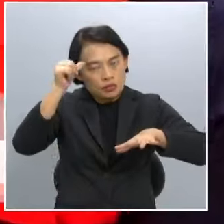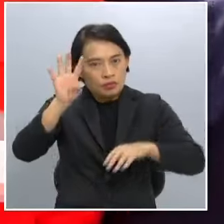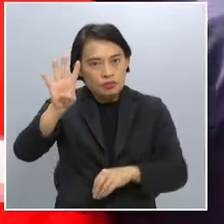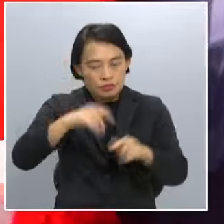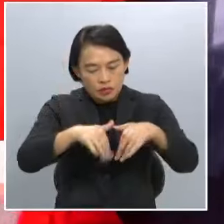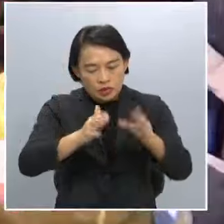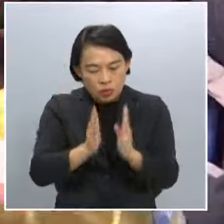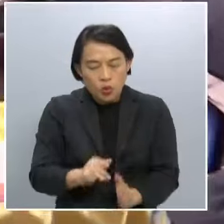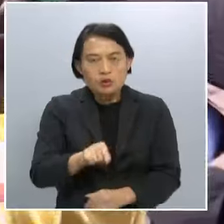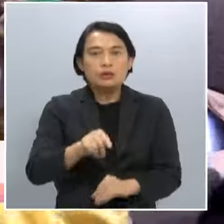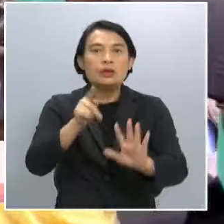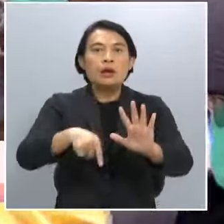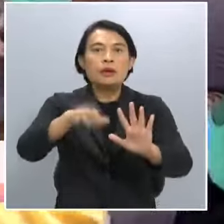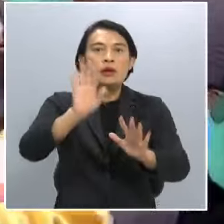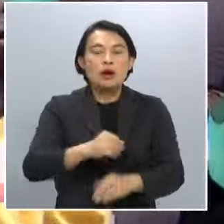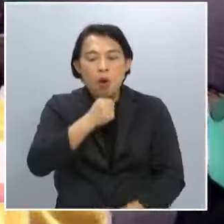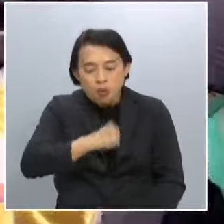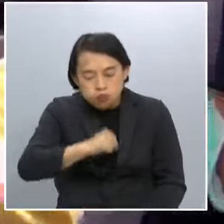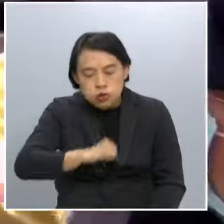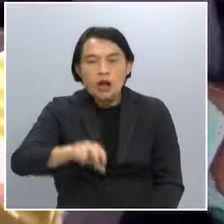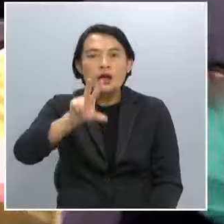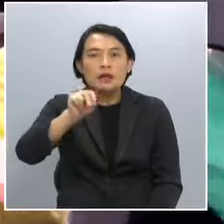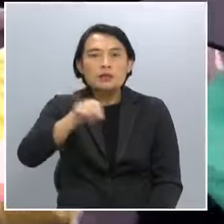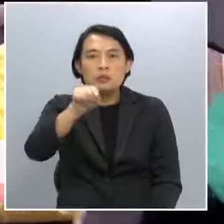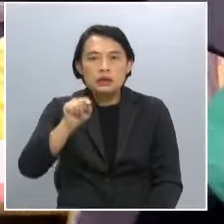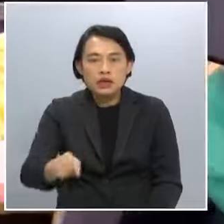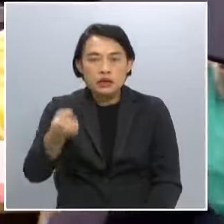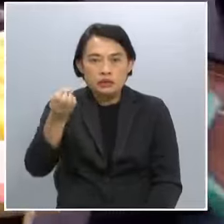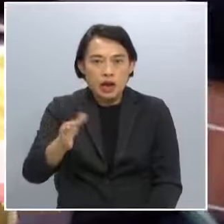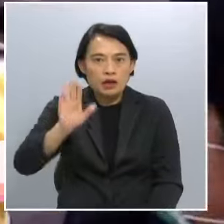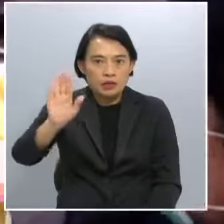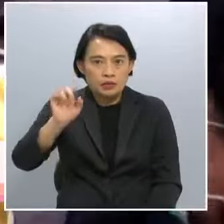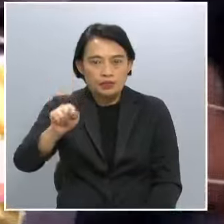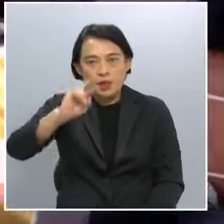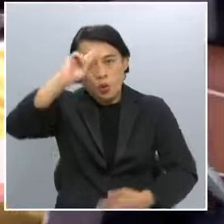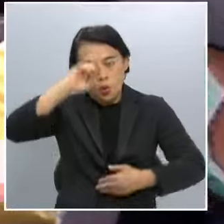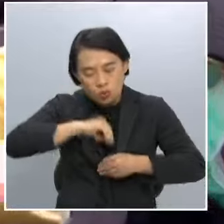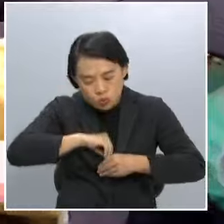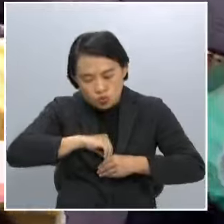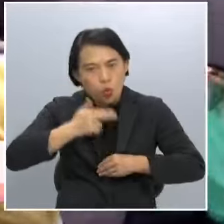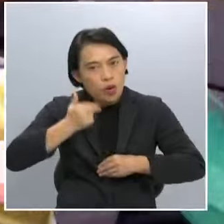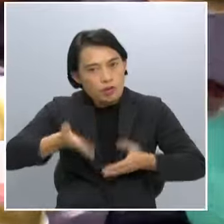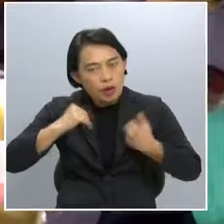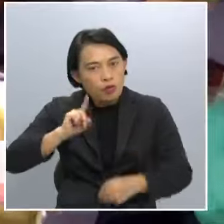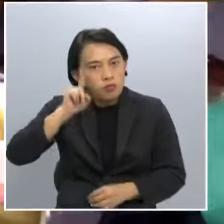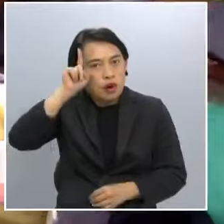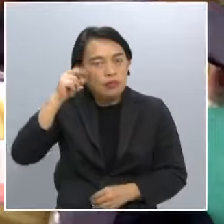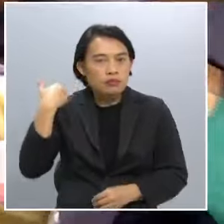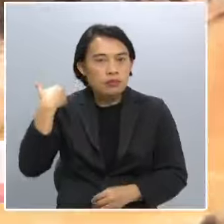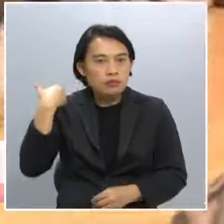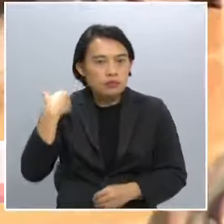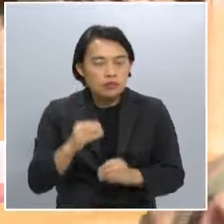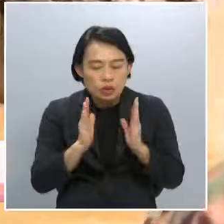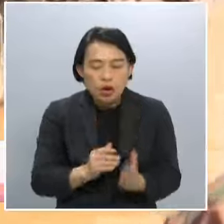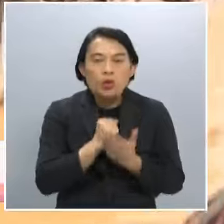ดเนี่ย 5,000 กว่าคนเป็นผู้สูงอายุถึง 30% เลยนะครับแล้วก็ส่วนใหญ่มีโรคประจำตัวทั้งเบาหวานความดันและเวลาเจ้าหน้าที่เข้ามา